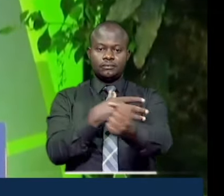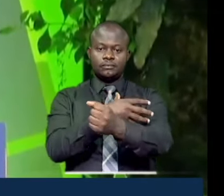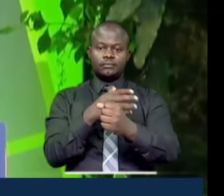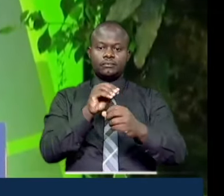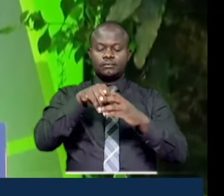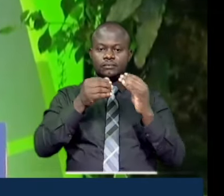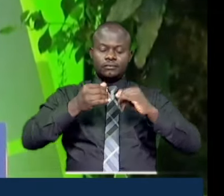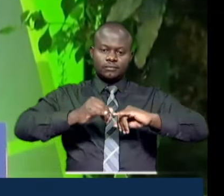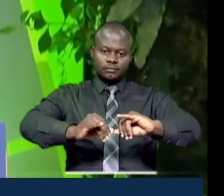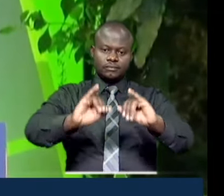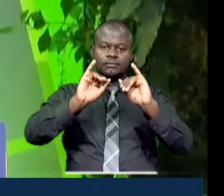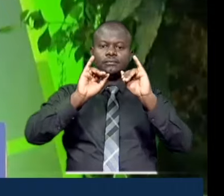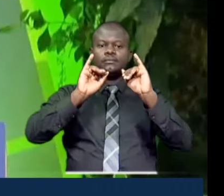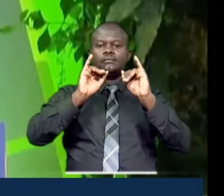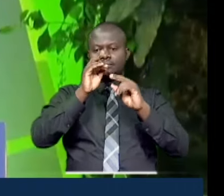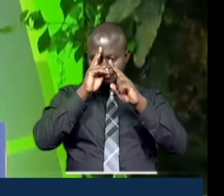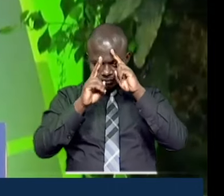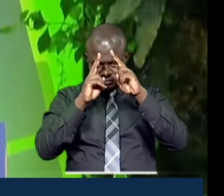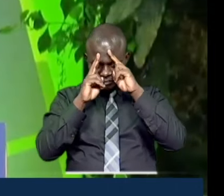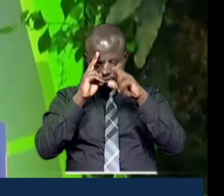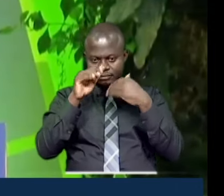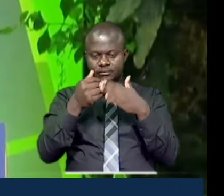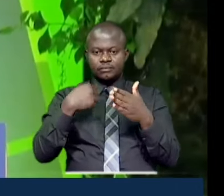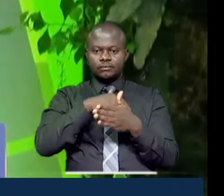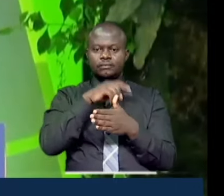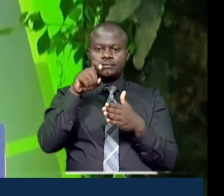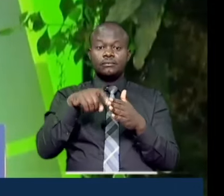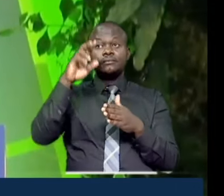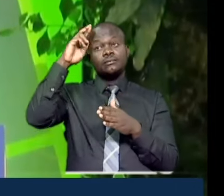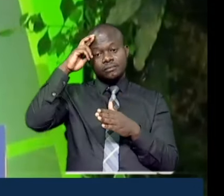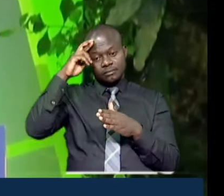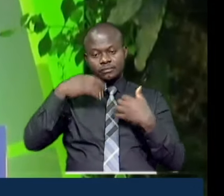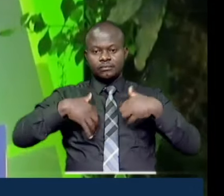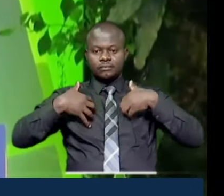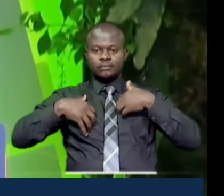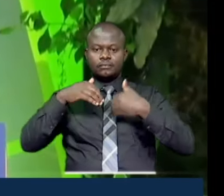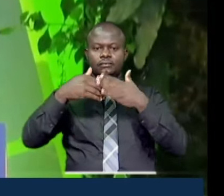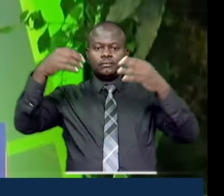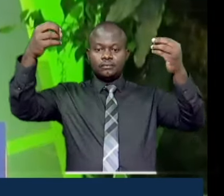mu bikorwa banyakubahwa tugomba kuzirikana ishyaka ryagaragaye muri